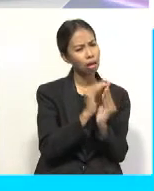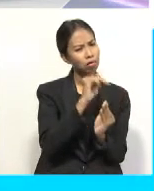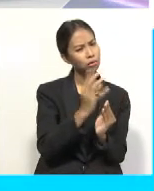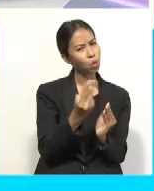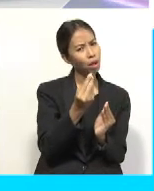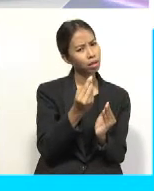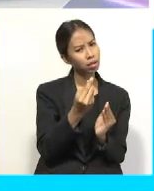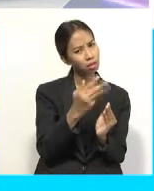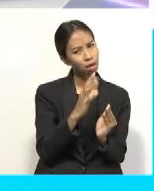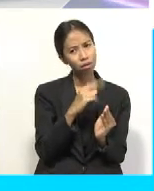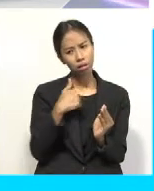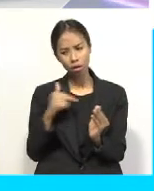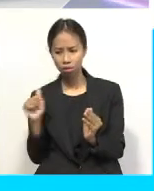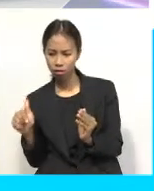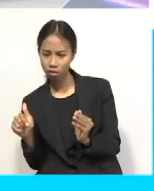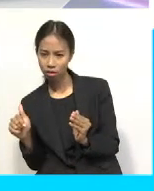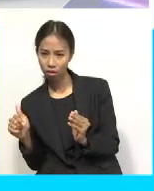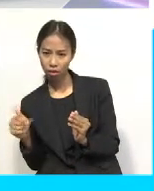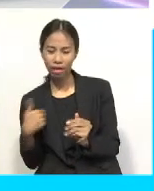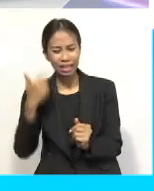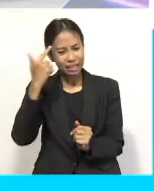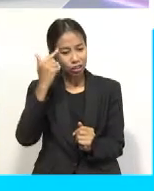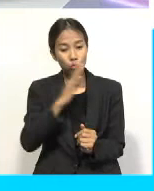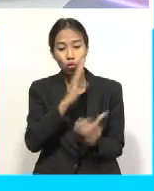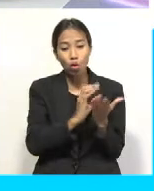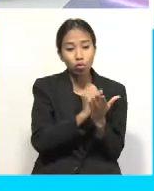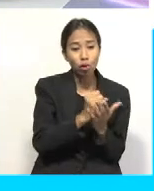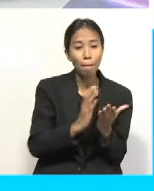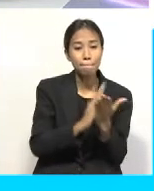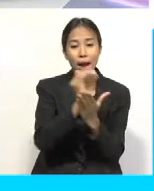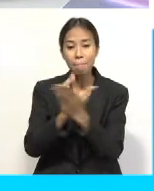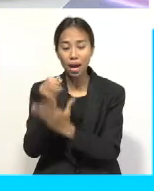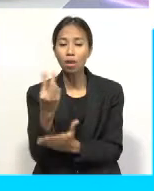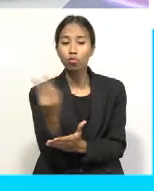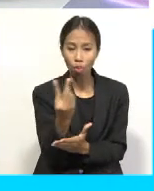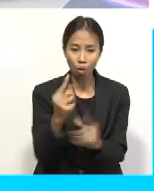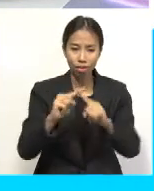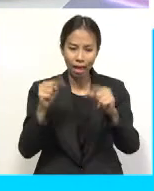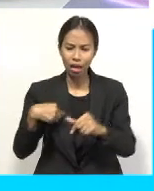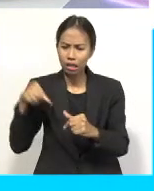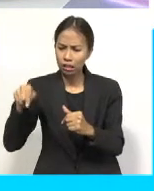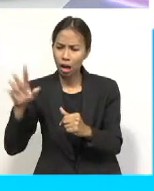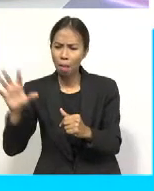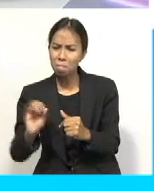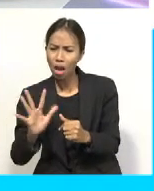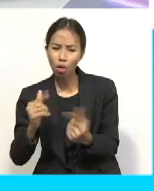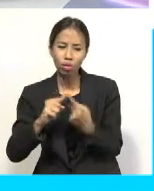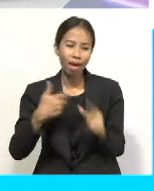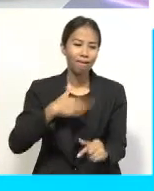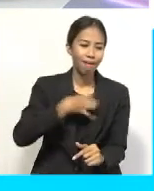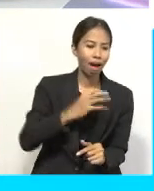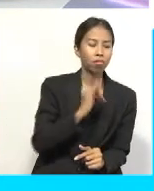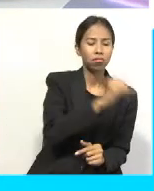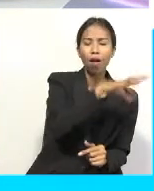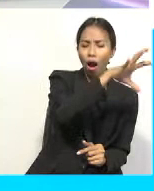ไหร่เผื่อเขาจะทิ้งอันที่เขาติดอาจจะติดสัก2อันดับอยากจะทิ้ง2อันดับนี้เพื่อจะไปเลือกในรอบ TCAS ทับ